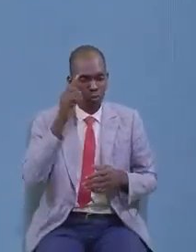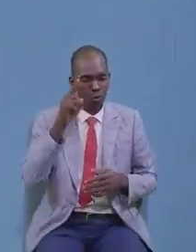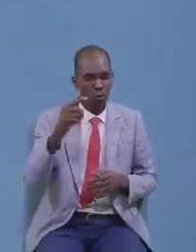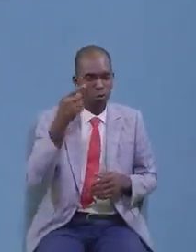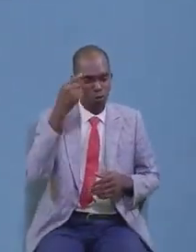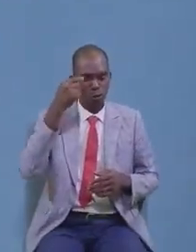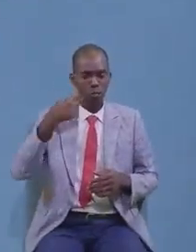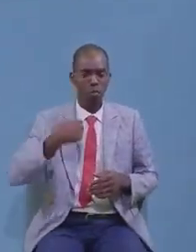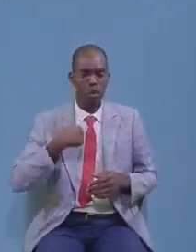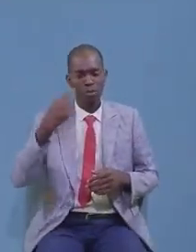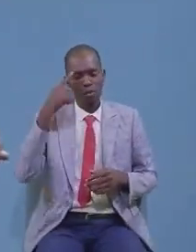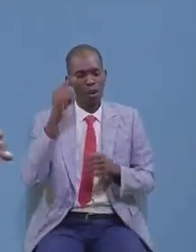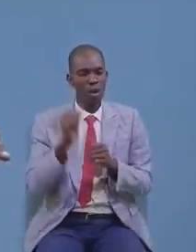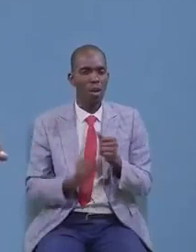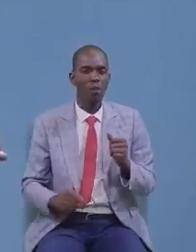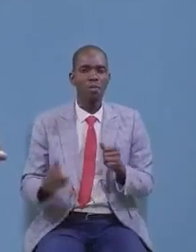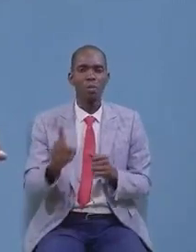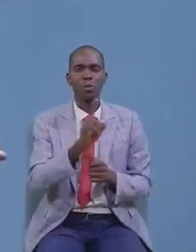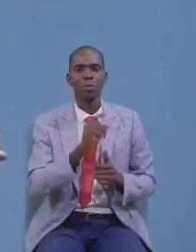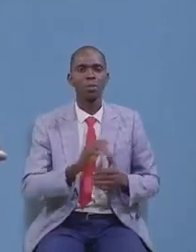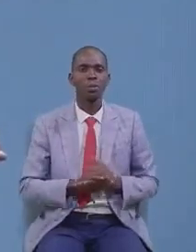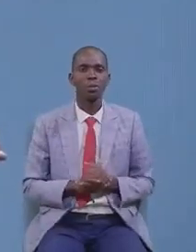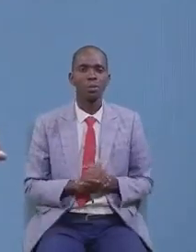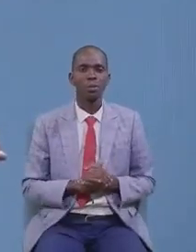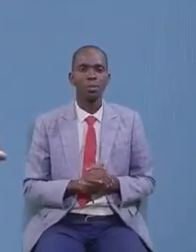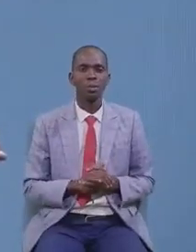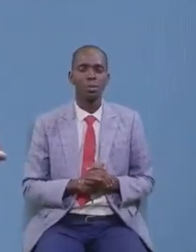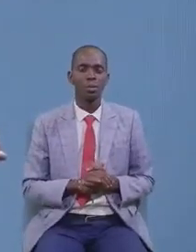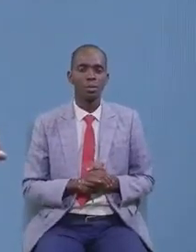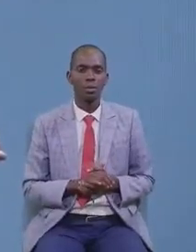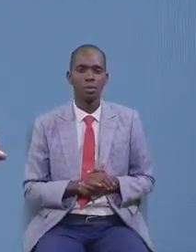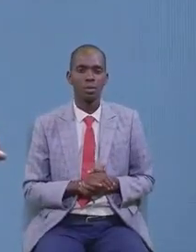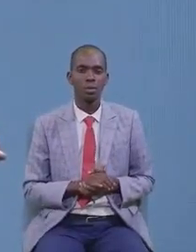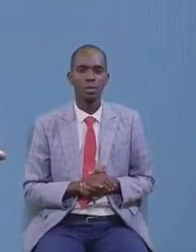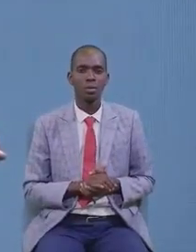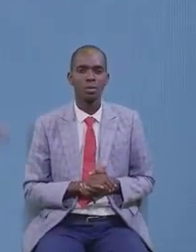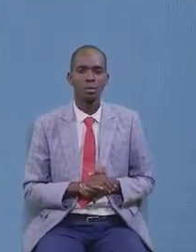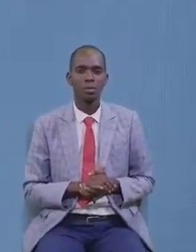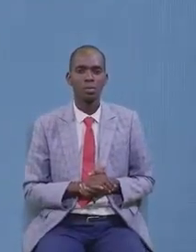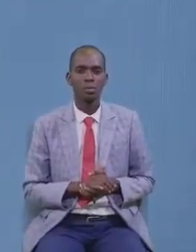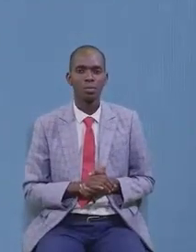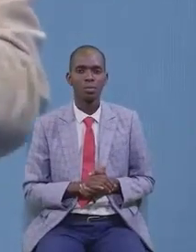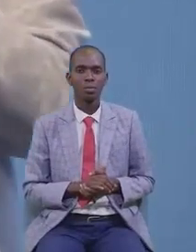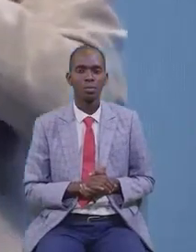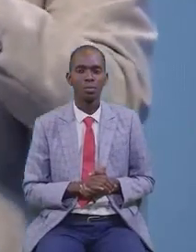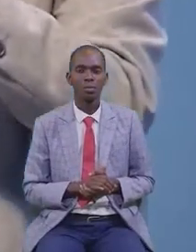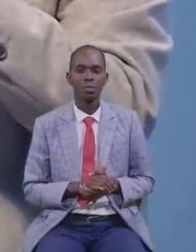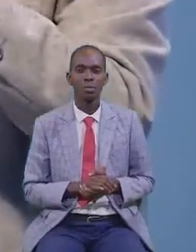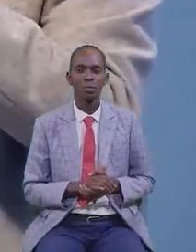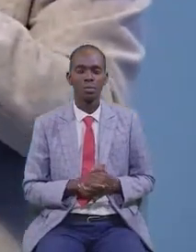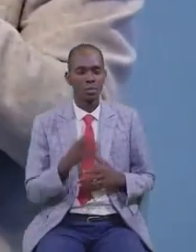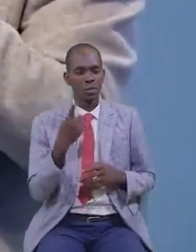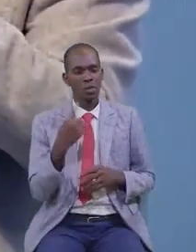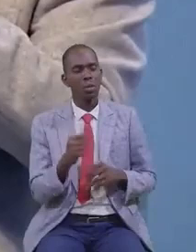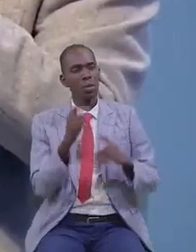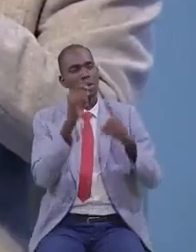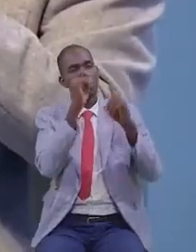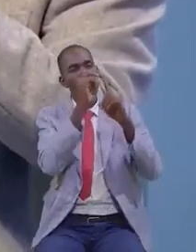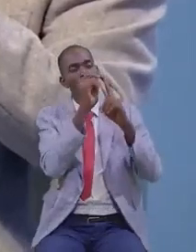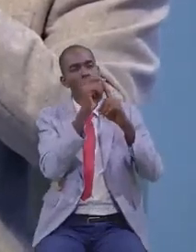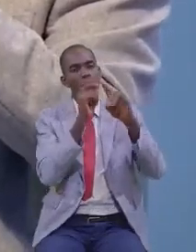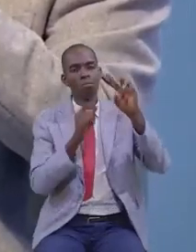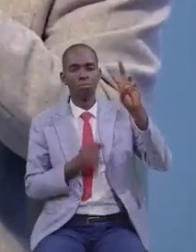for everyone, sarvashaktigala devudu mee kosam naa kosam ella velala mana tho kuda unnavadu. The words, ayana